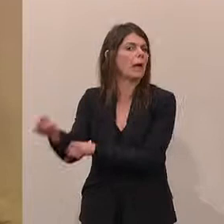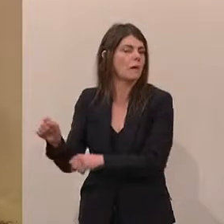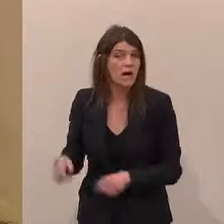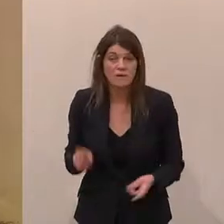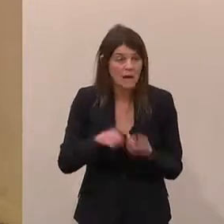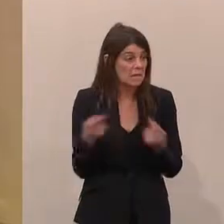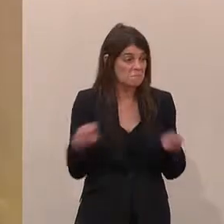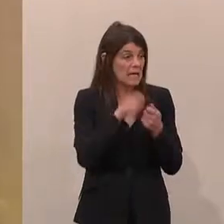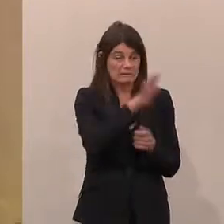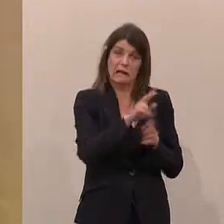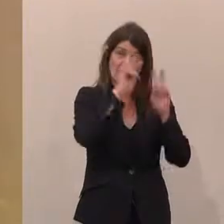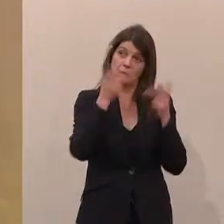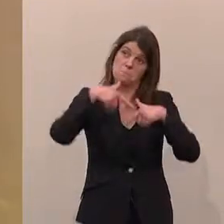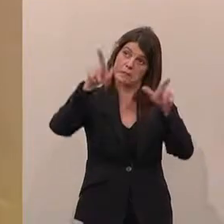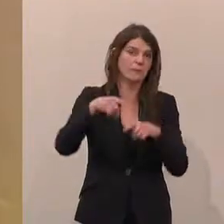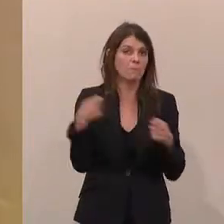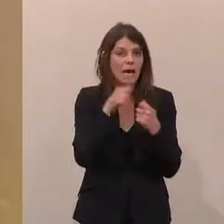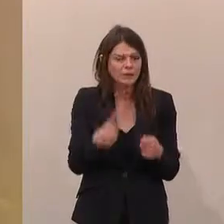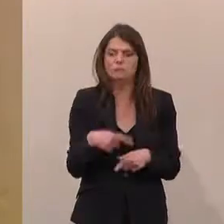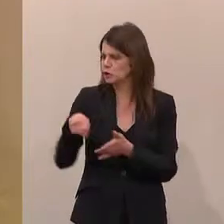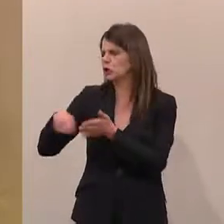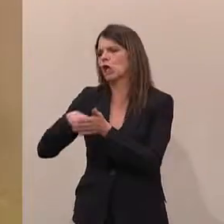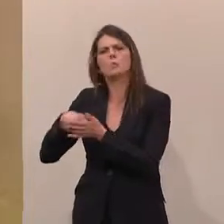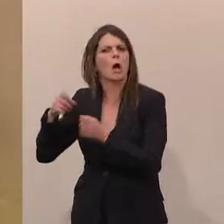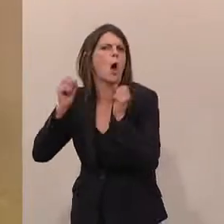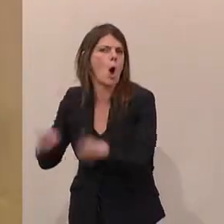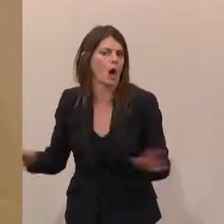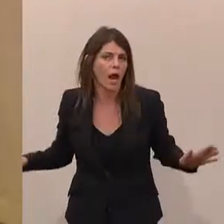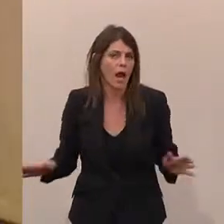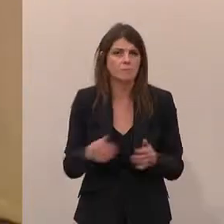ideologisch nicht ins Weltbild passt, ist Zensur für Sie vollkommen